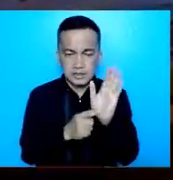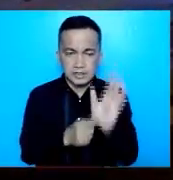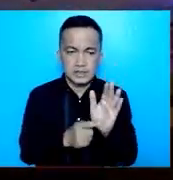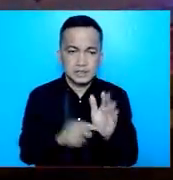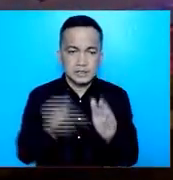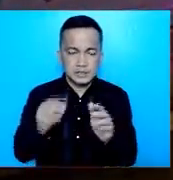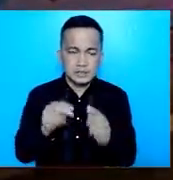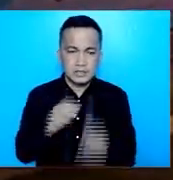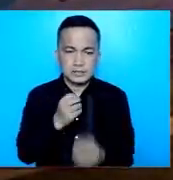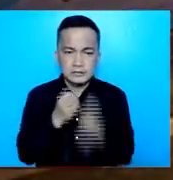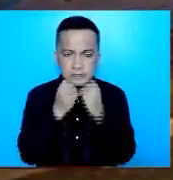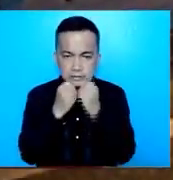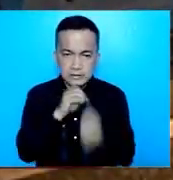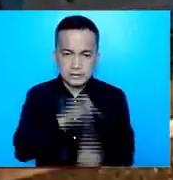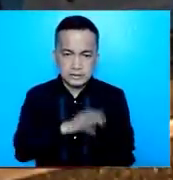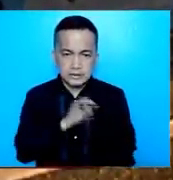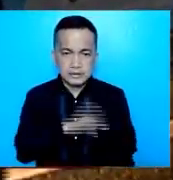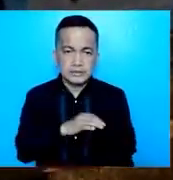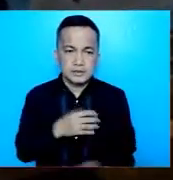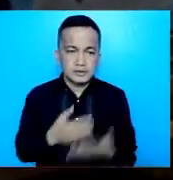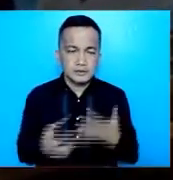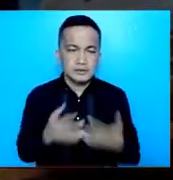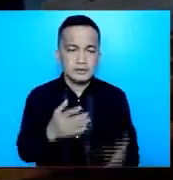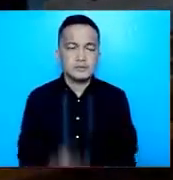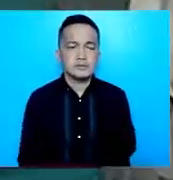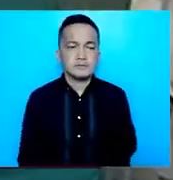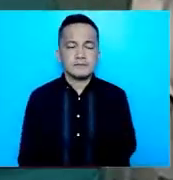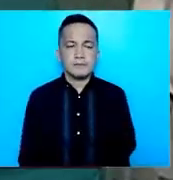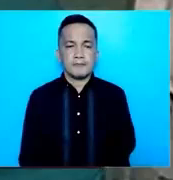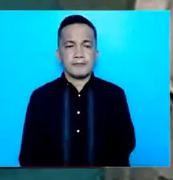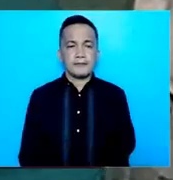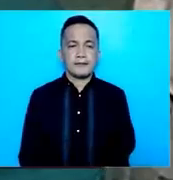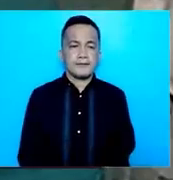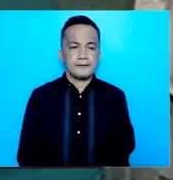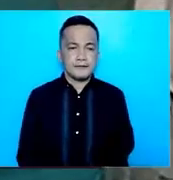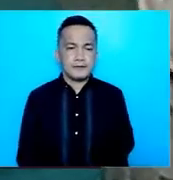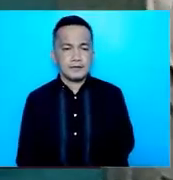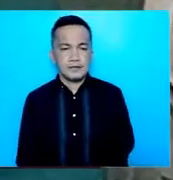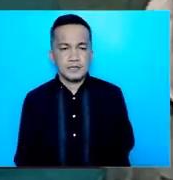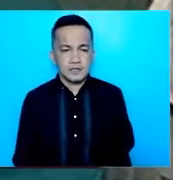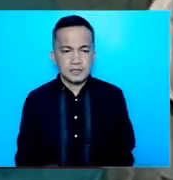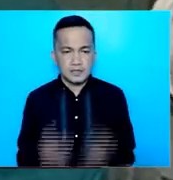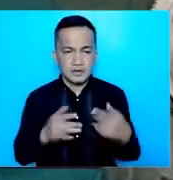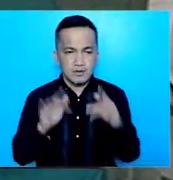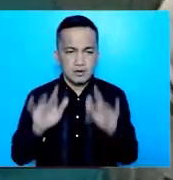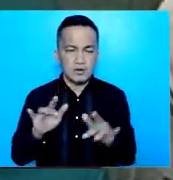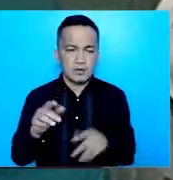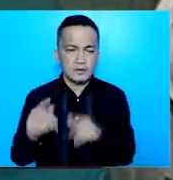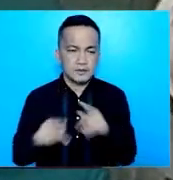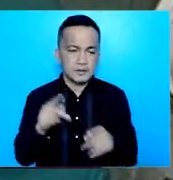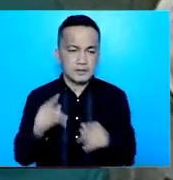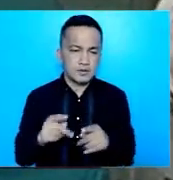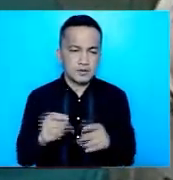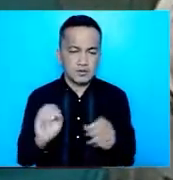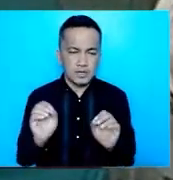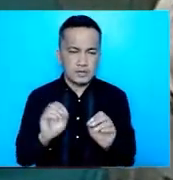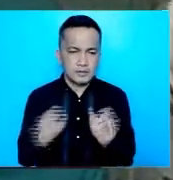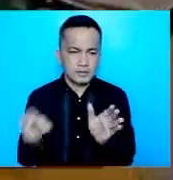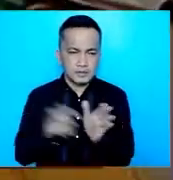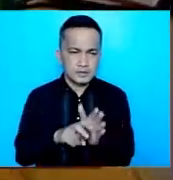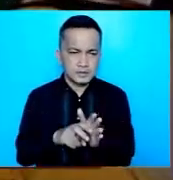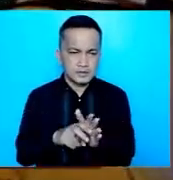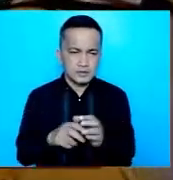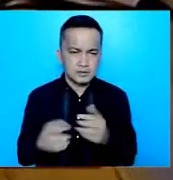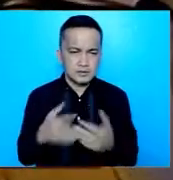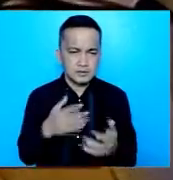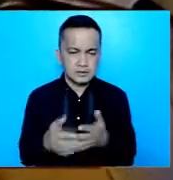kumita kahit papaano. Kawawa din yung mga commuters, madam, kasi walang masakyan para kahit papaano makatulong tayo.